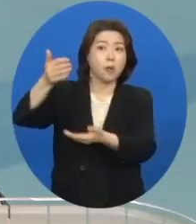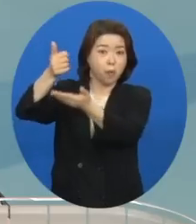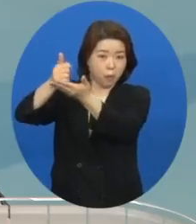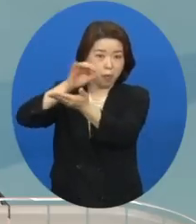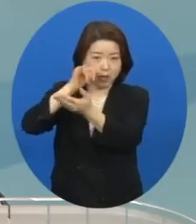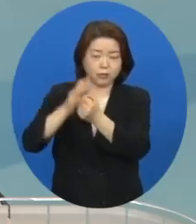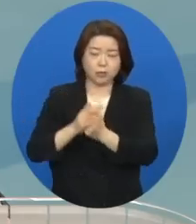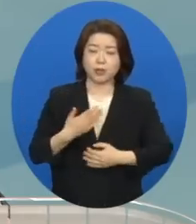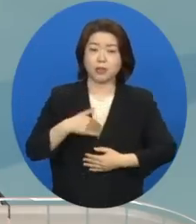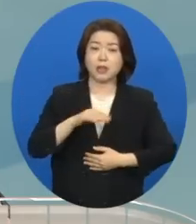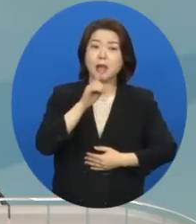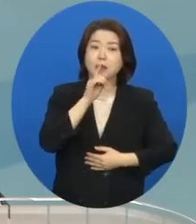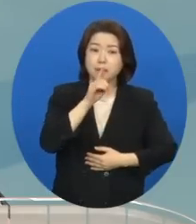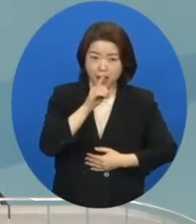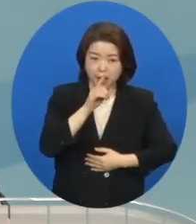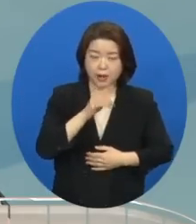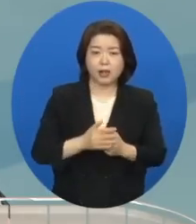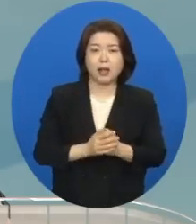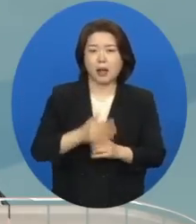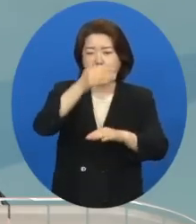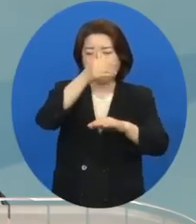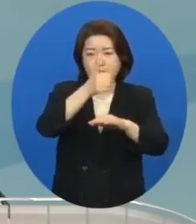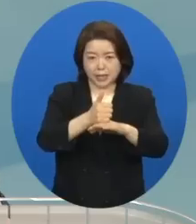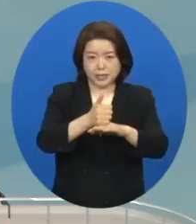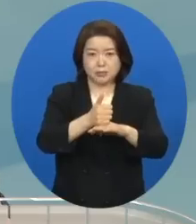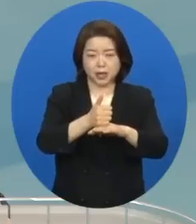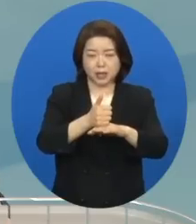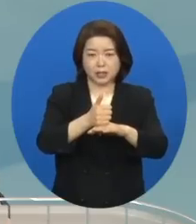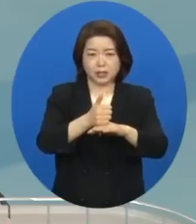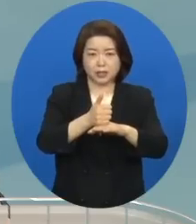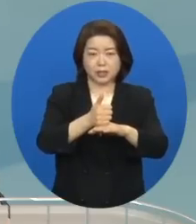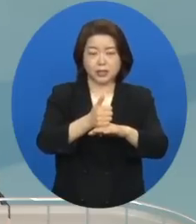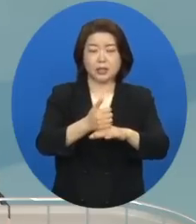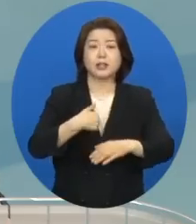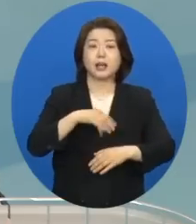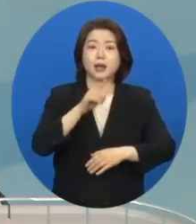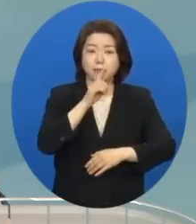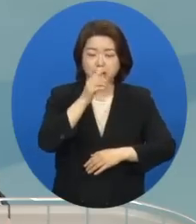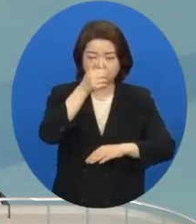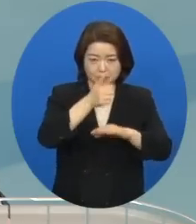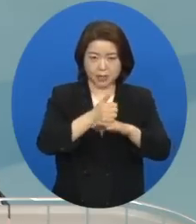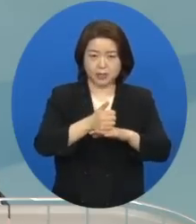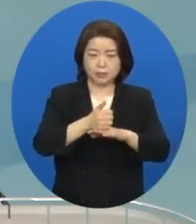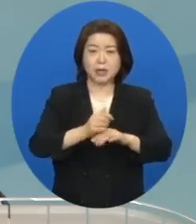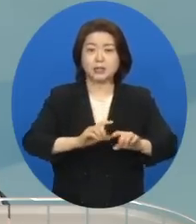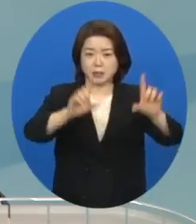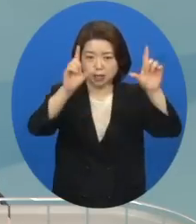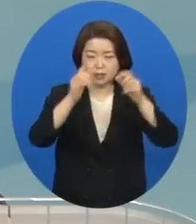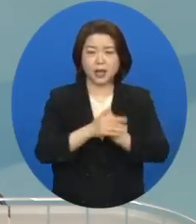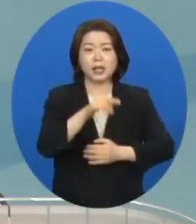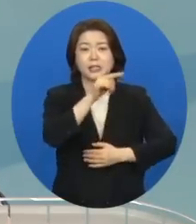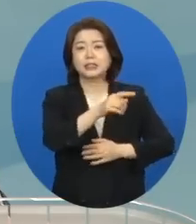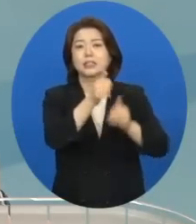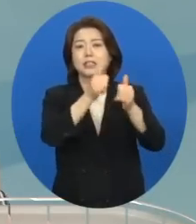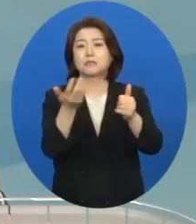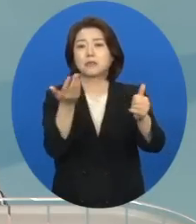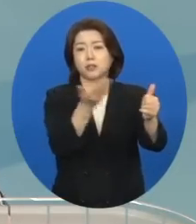대로 이 말이 내가 말한 바로 이 말이 마지막 날에 그를 심판할